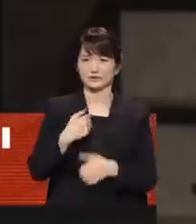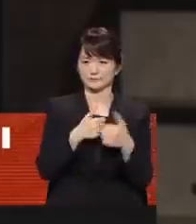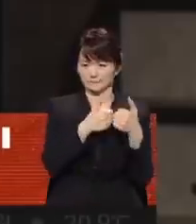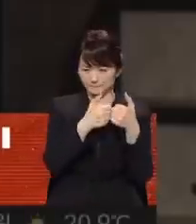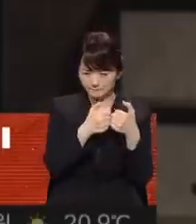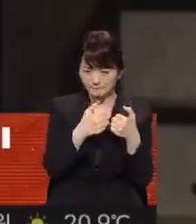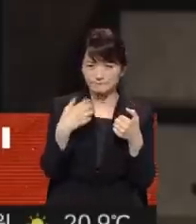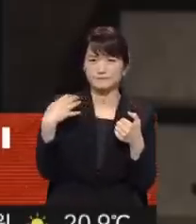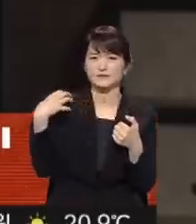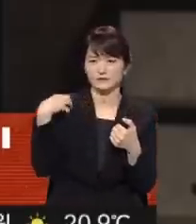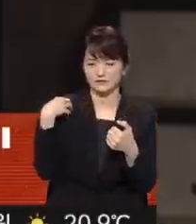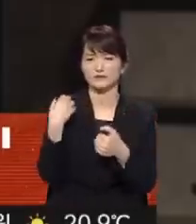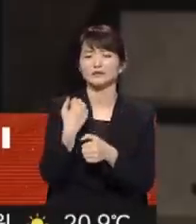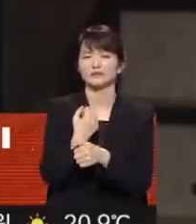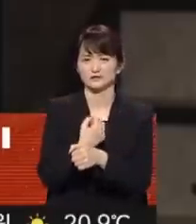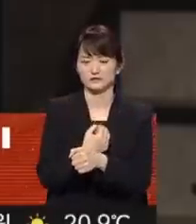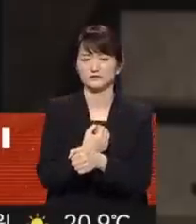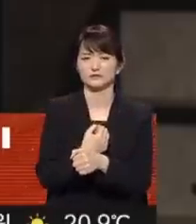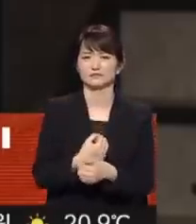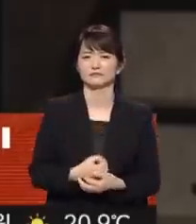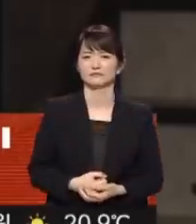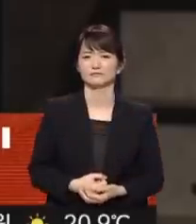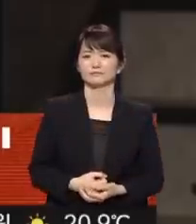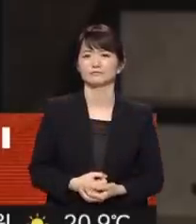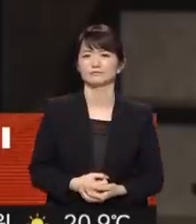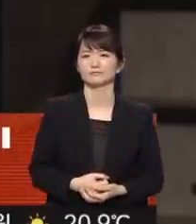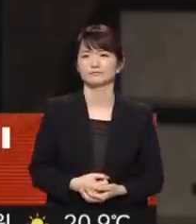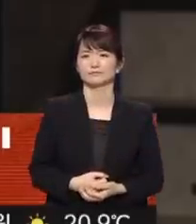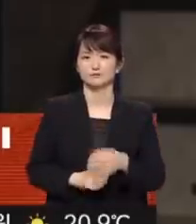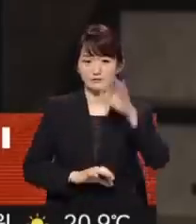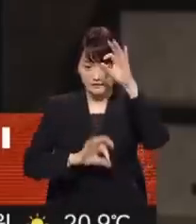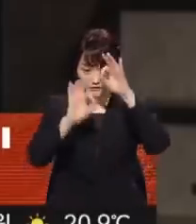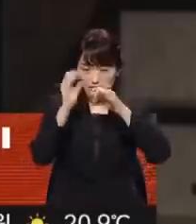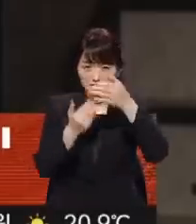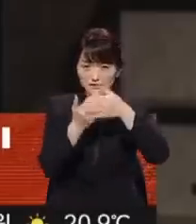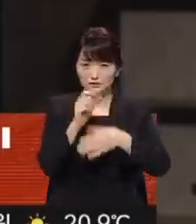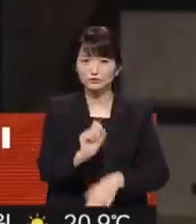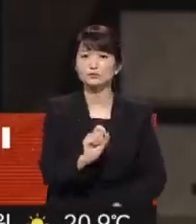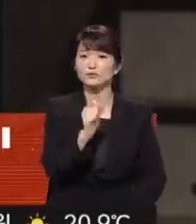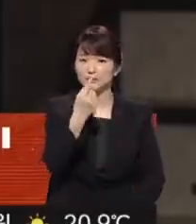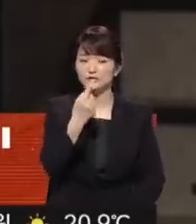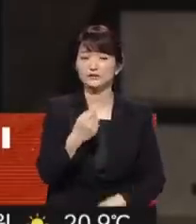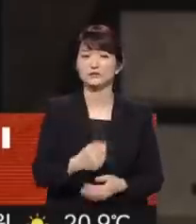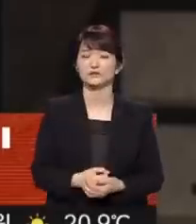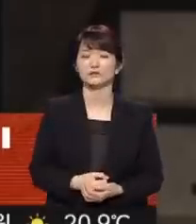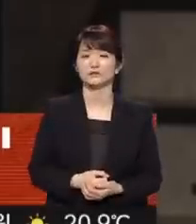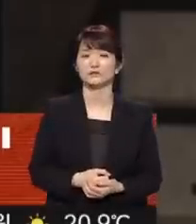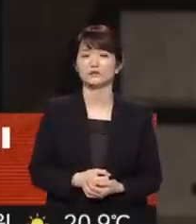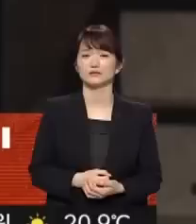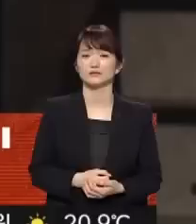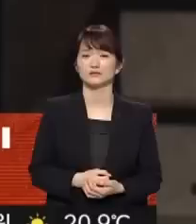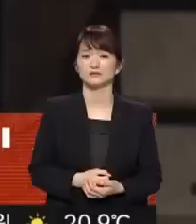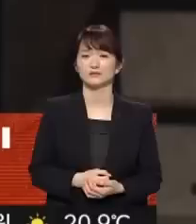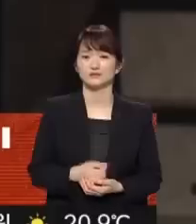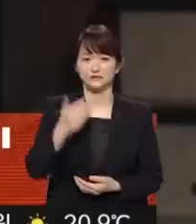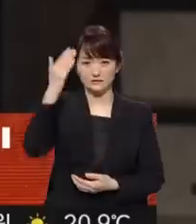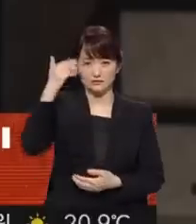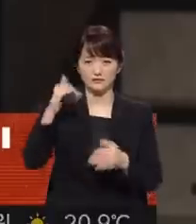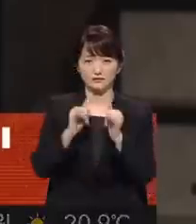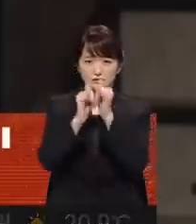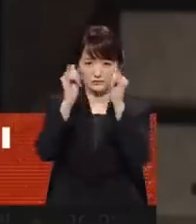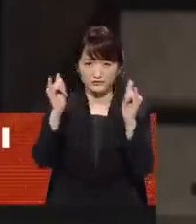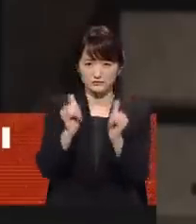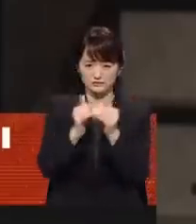하고 역할을 해 나가겠다라고 이제 얘기를 했는데 이 사건을 갖다 계기로 해서 정말 이 뭔가 우리 한국